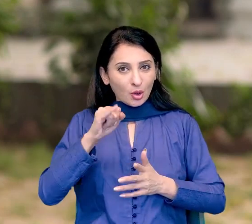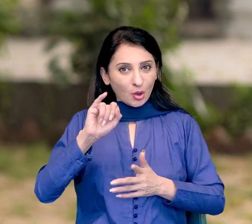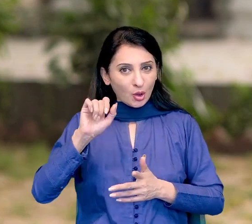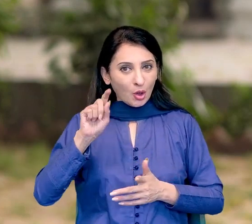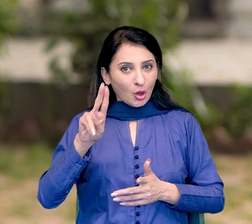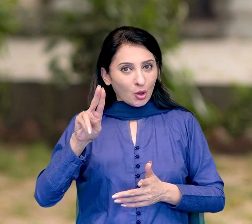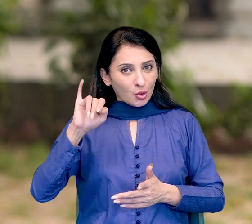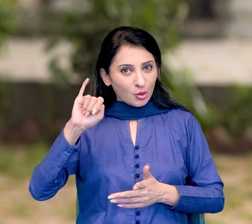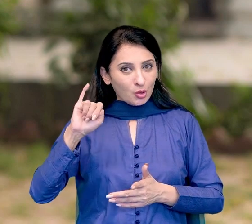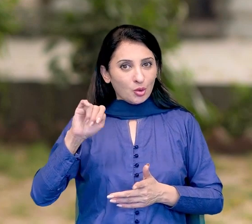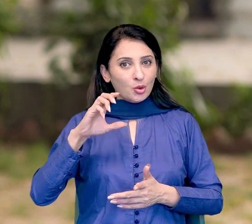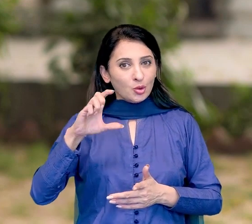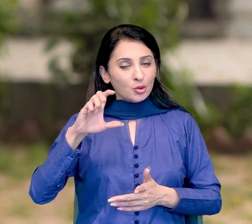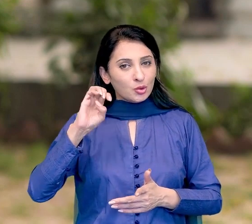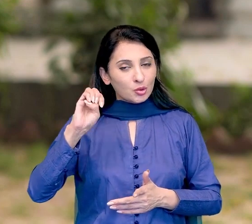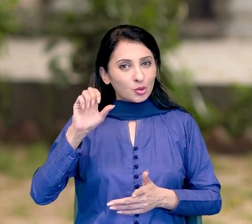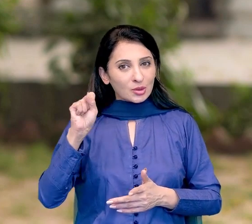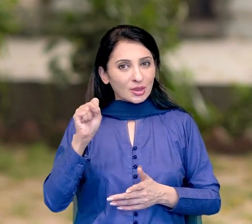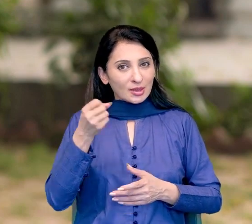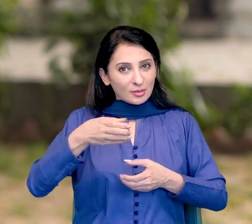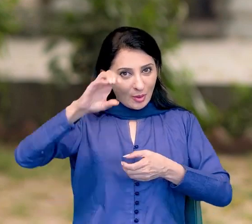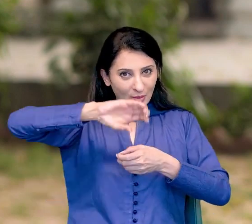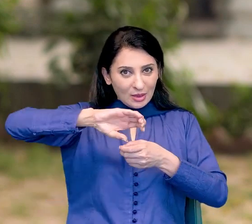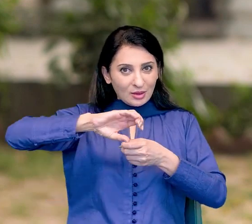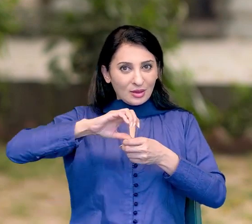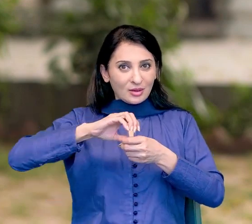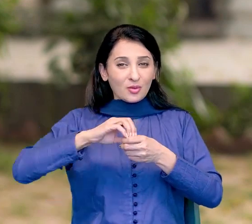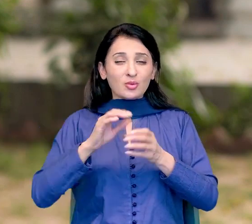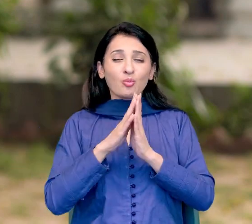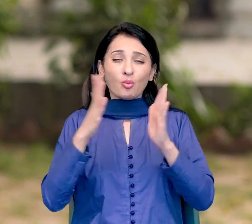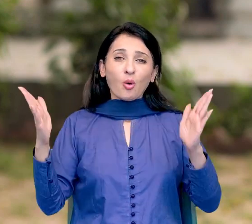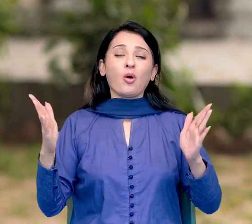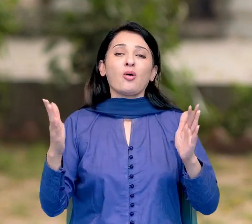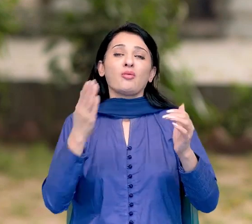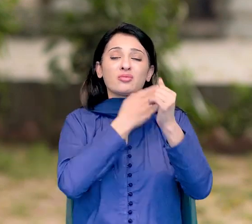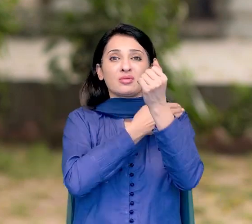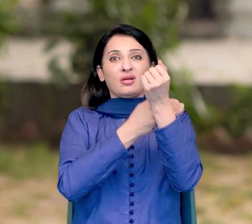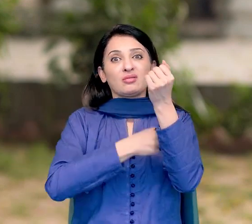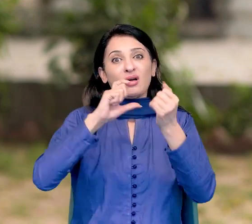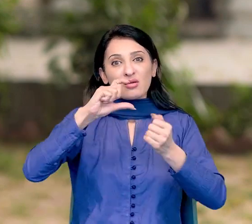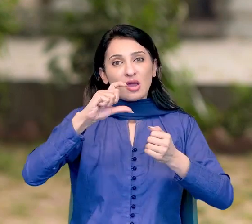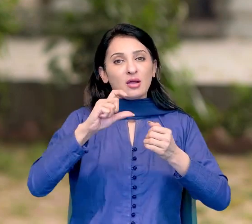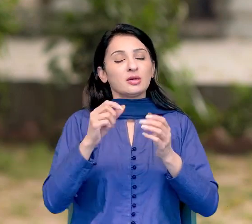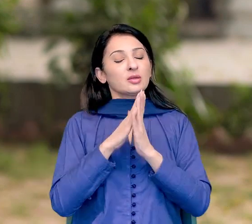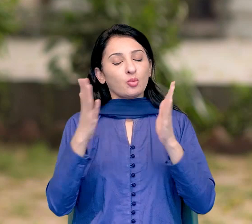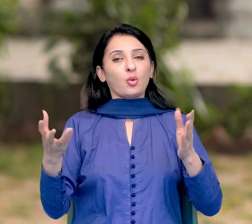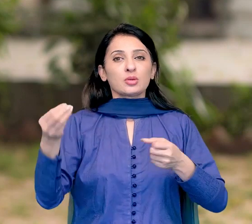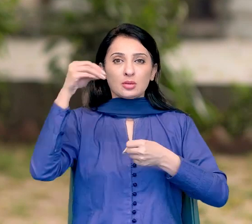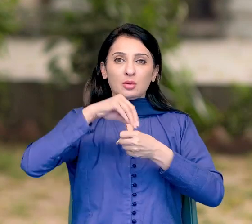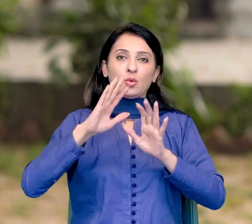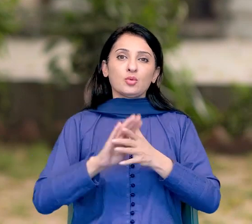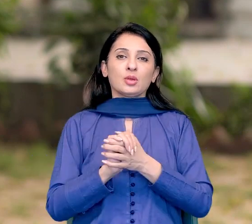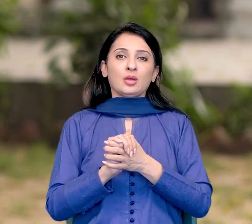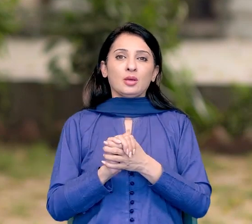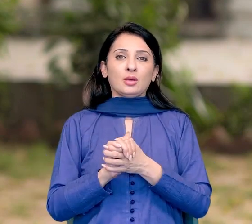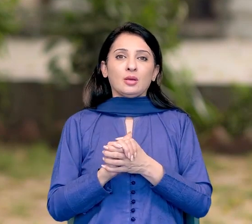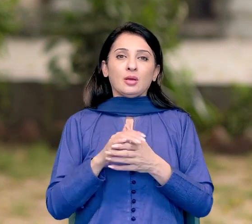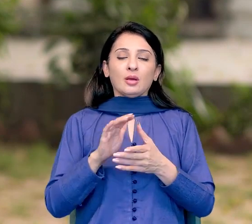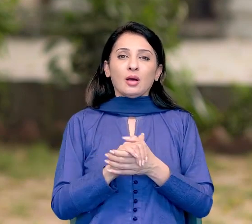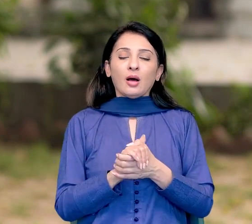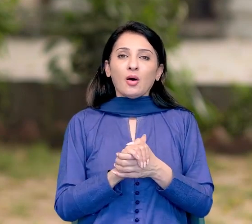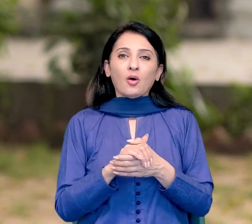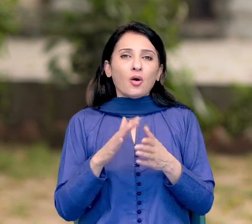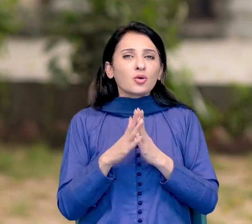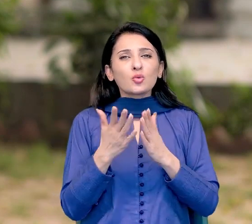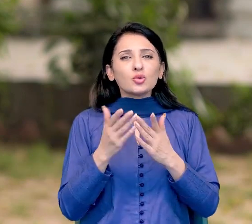calories, including like your diet drinks, you stay away from that. That is usually the first step. اس میں آپ کو بھوکا